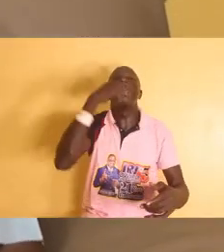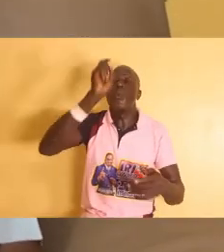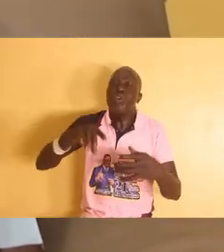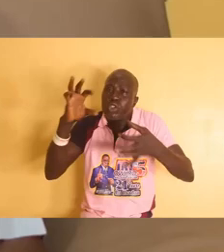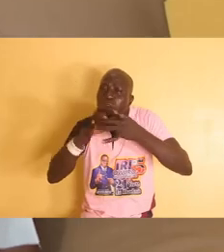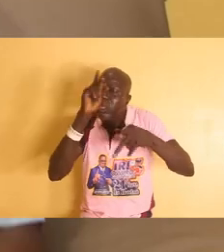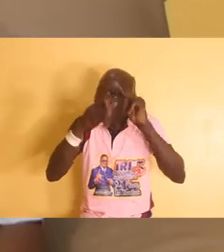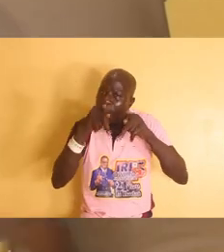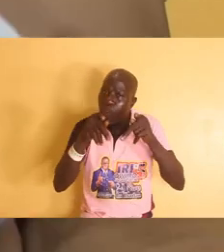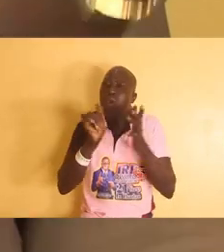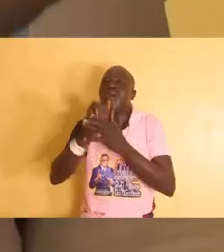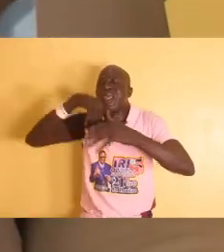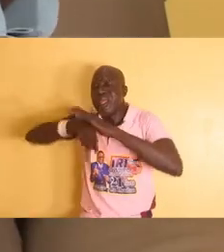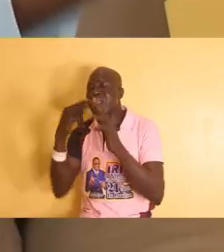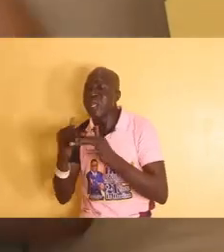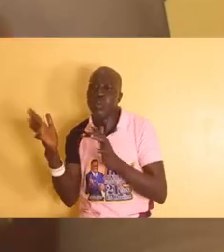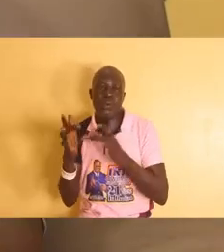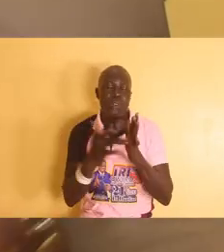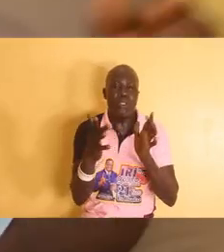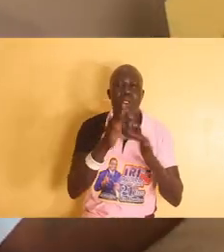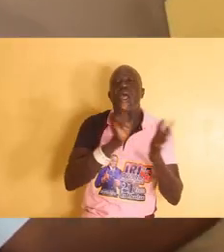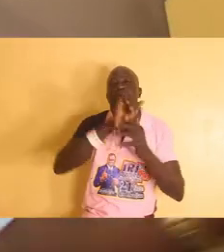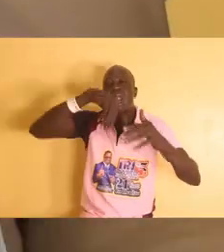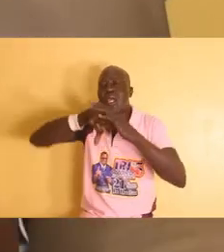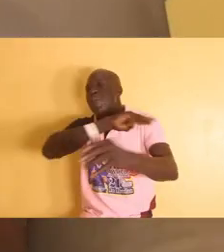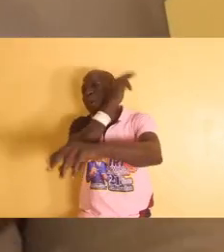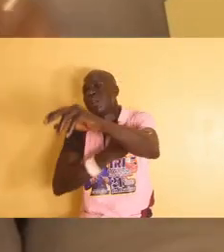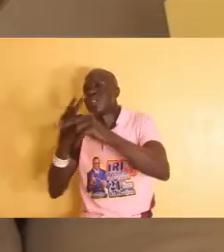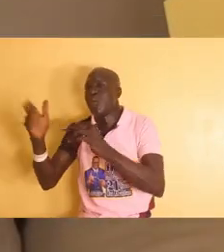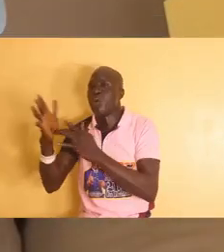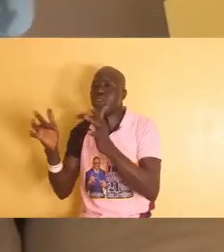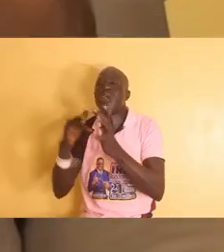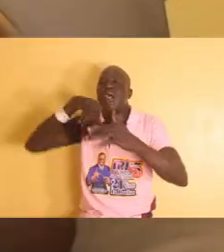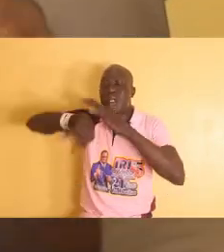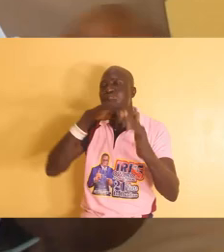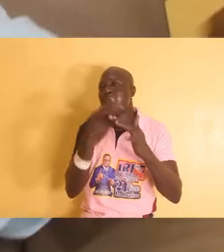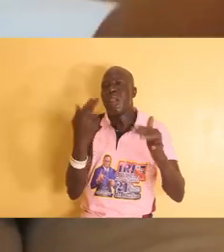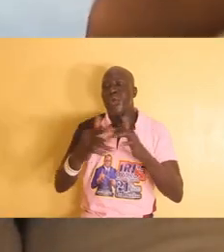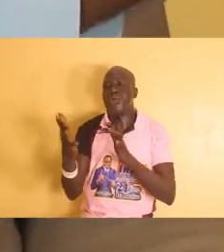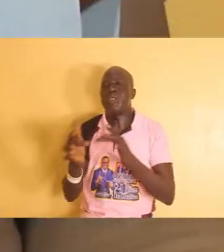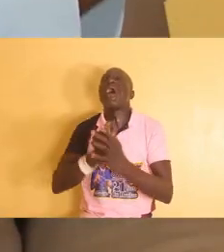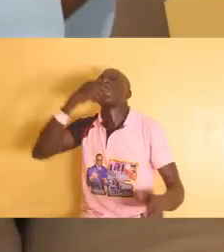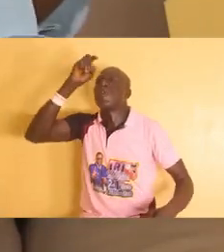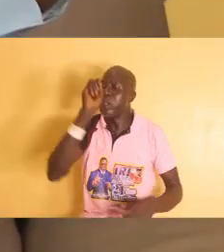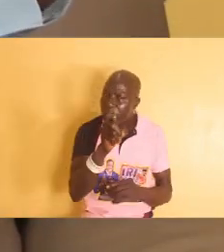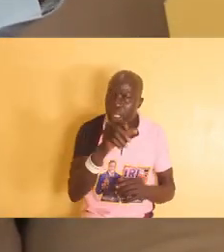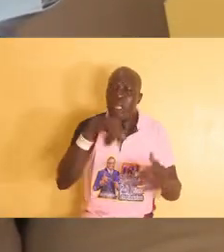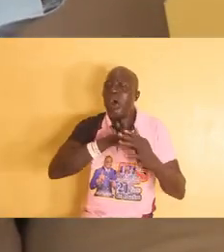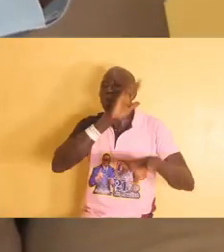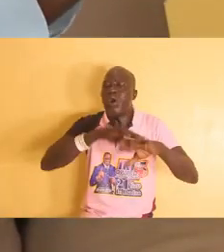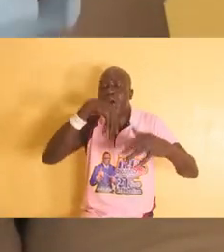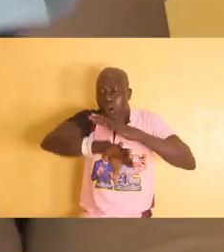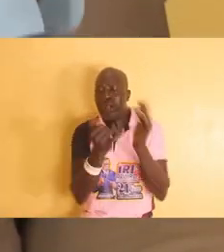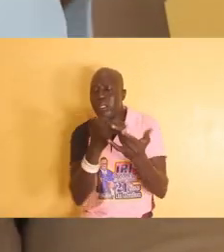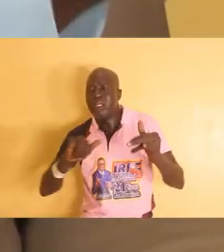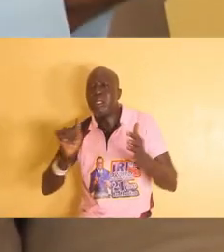will join them in the name of Jesus. In the mighty name of Jesus. In the name of Jesus Christ, I decree.